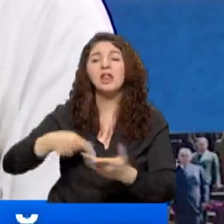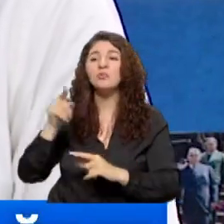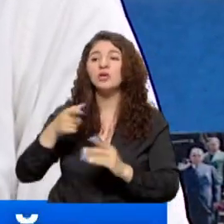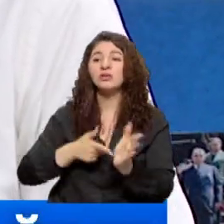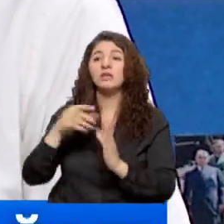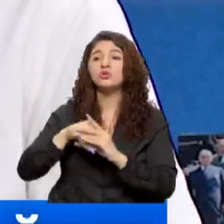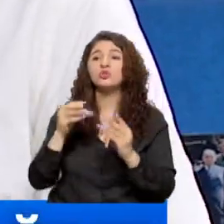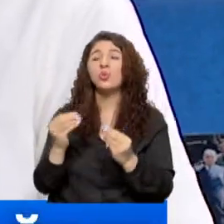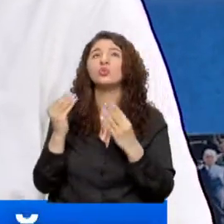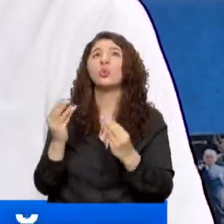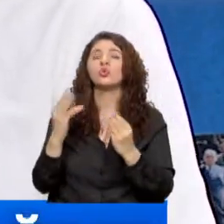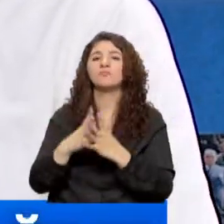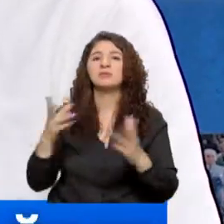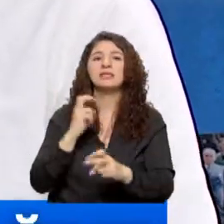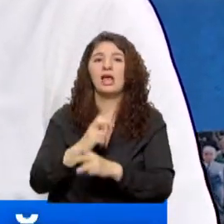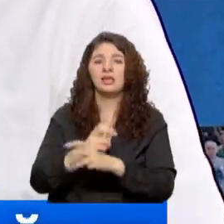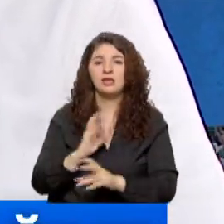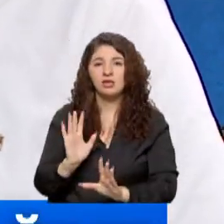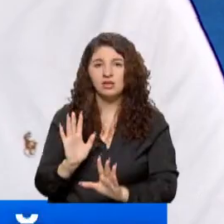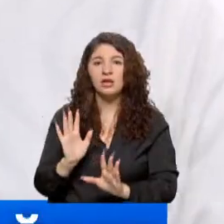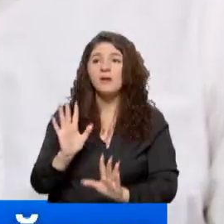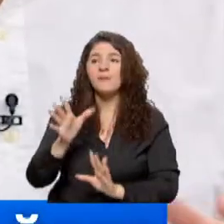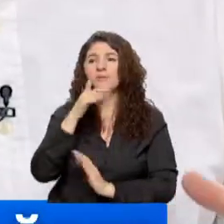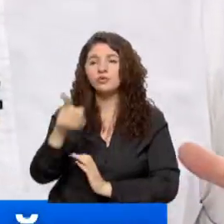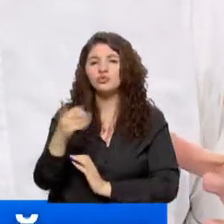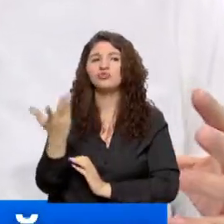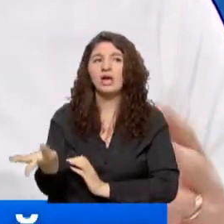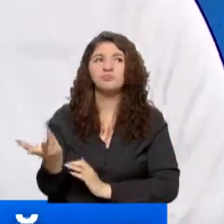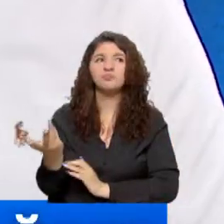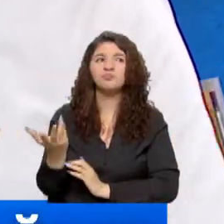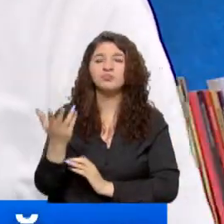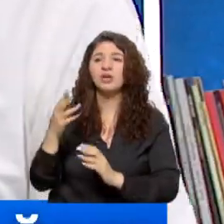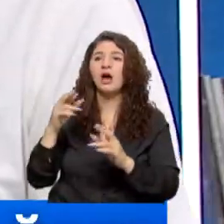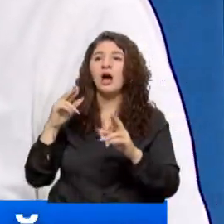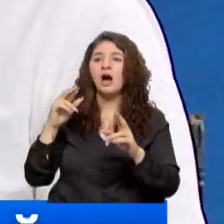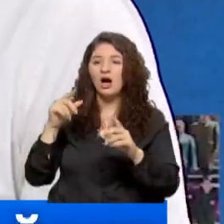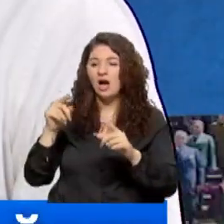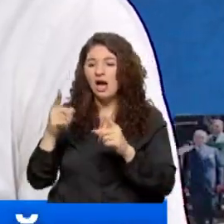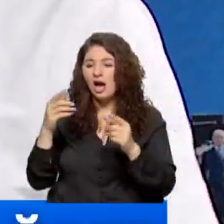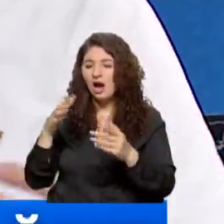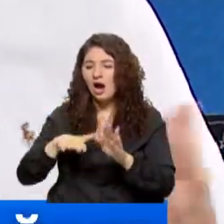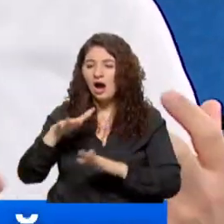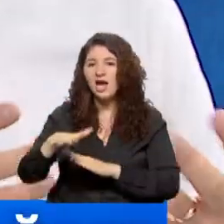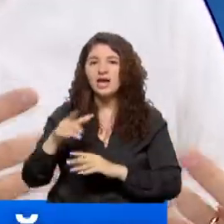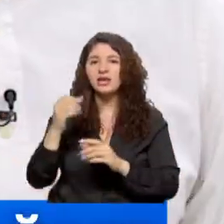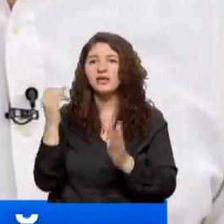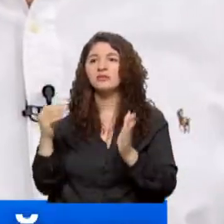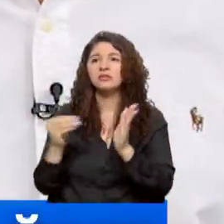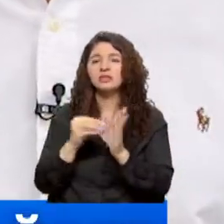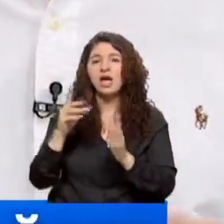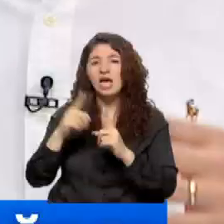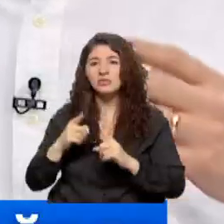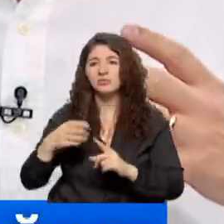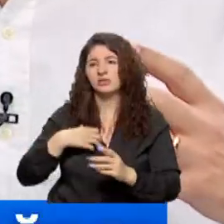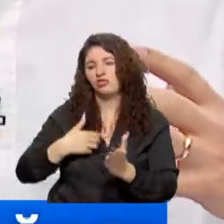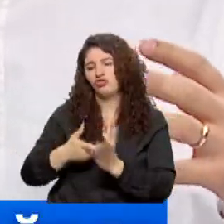bu tarım için çok çok çok büyük bir tehdit biliyorsunuz yani karbon ayakizi hesaplaması ikimiz bunu kendi çiftliğimizde